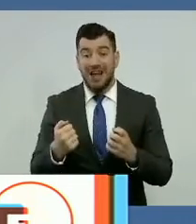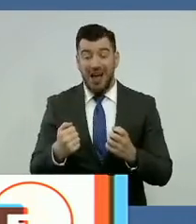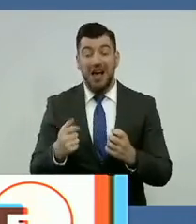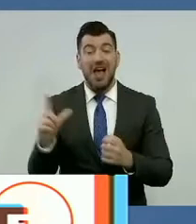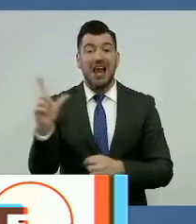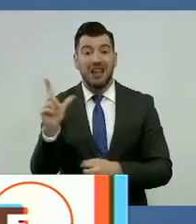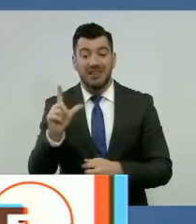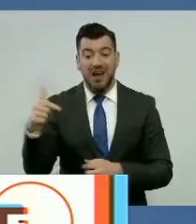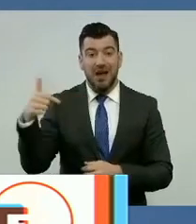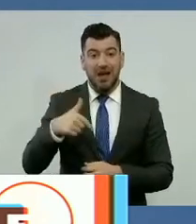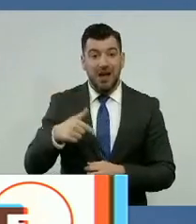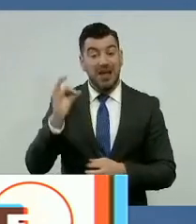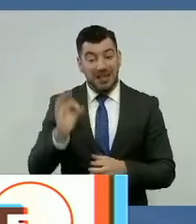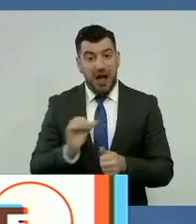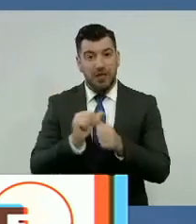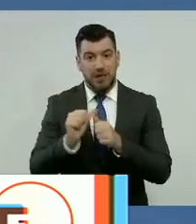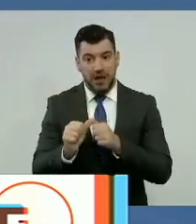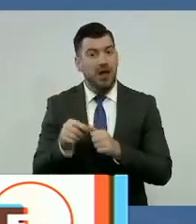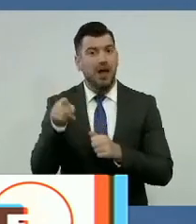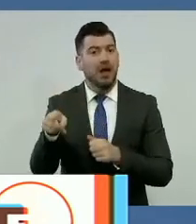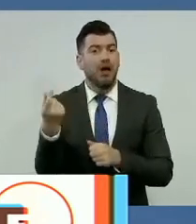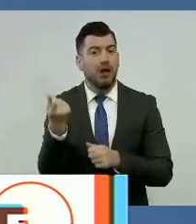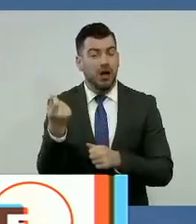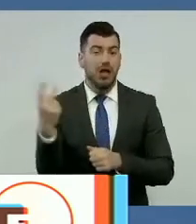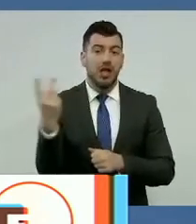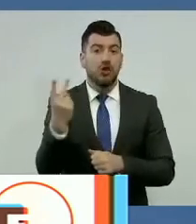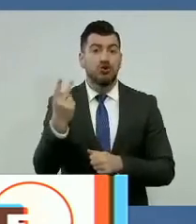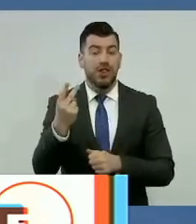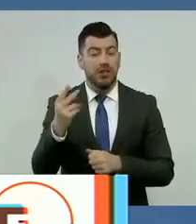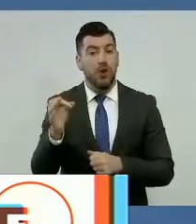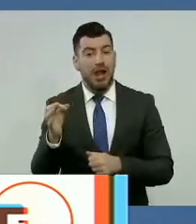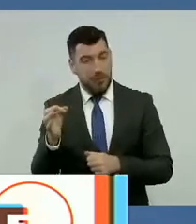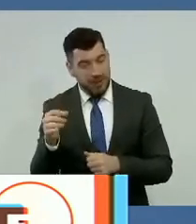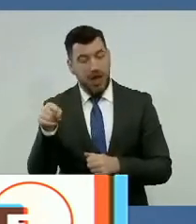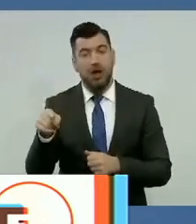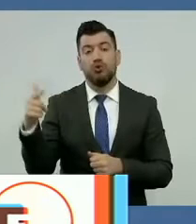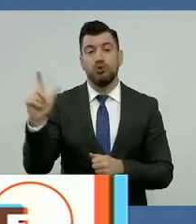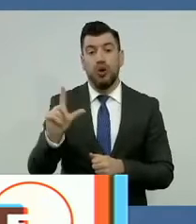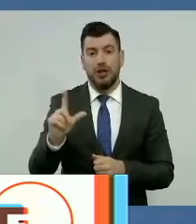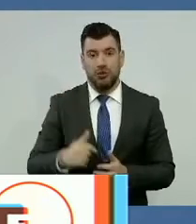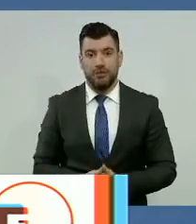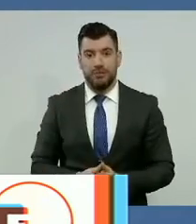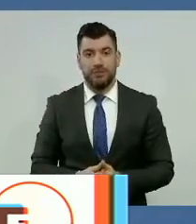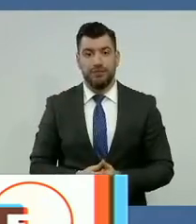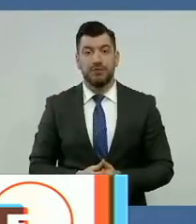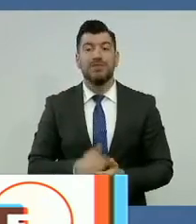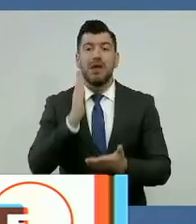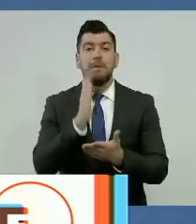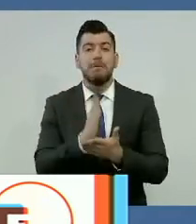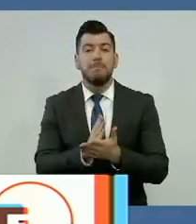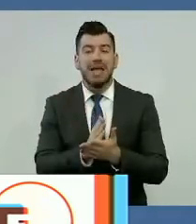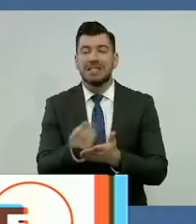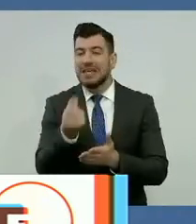και θα ισούται με 22 λεπτά το λίτρο. Τονίζεται ότι η μέση κατανάλωση αναφορολογούμενου εκτιμάται